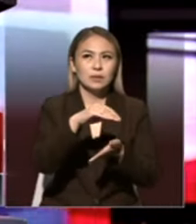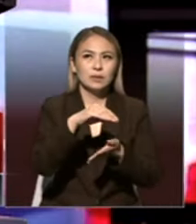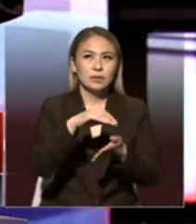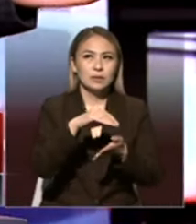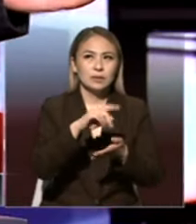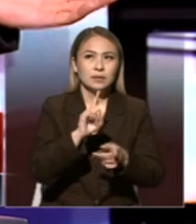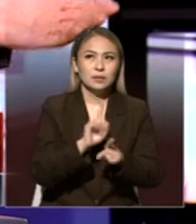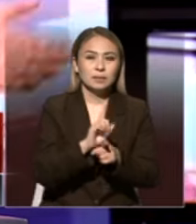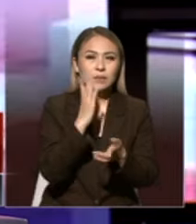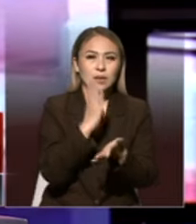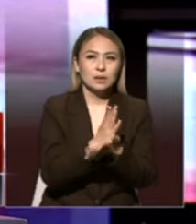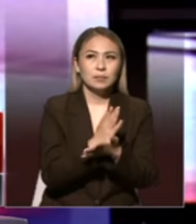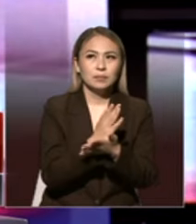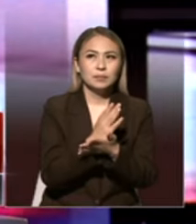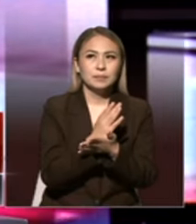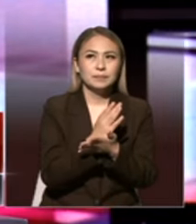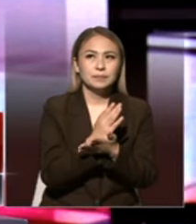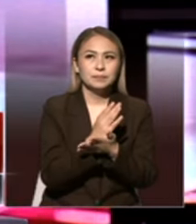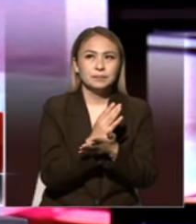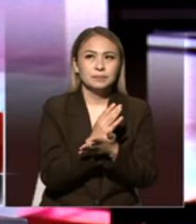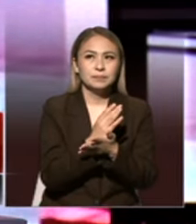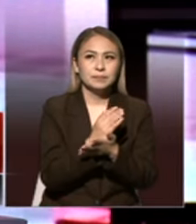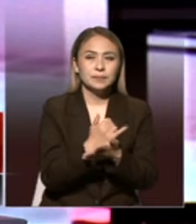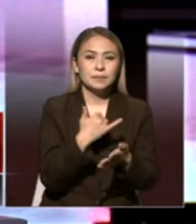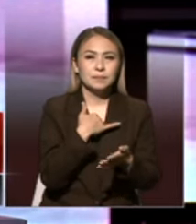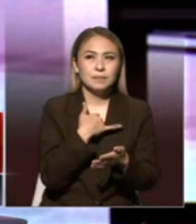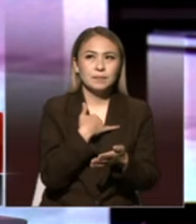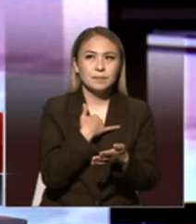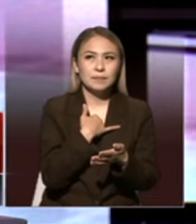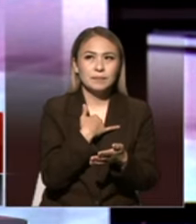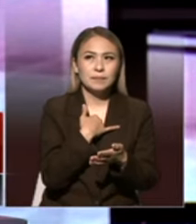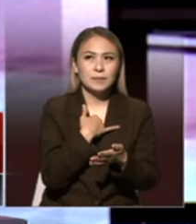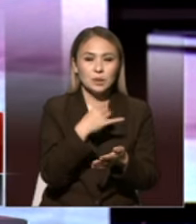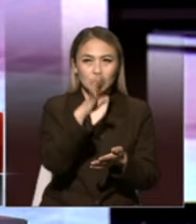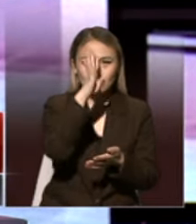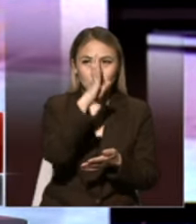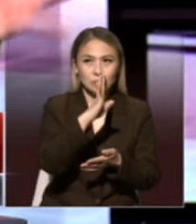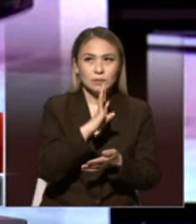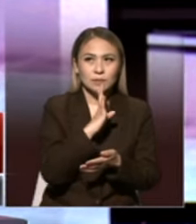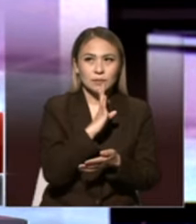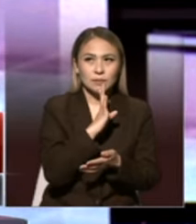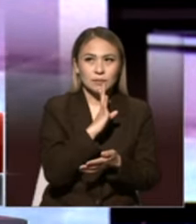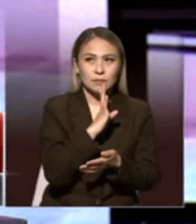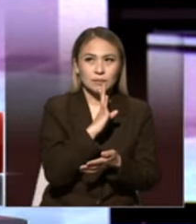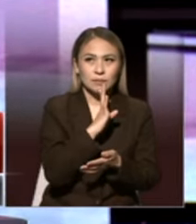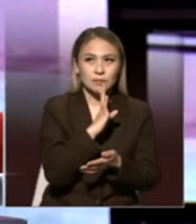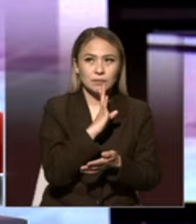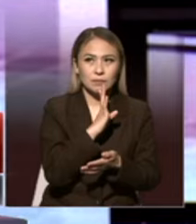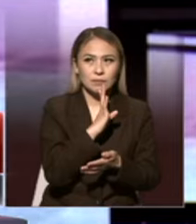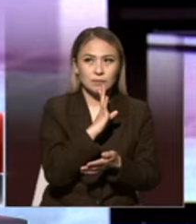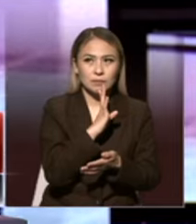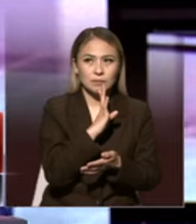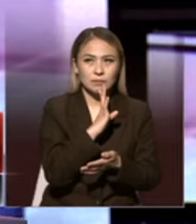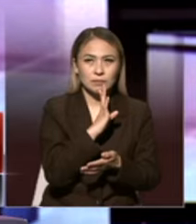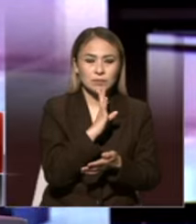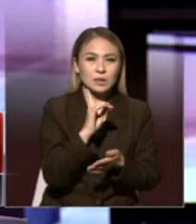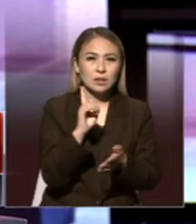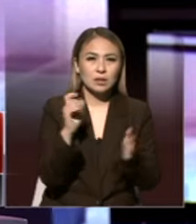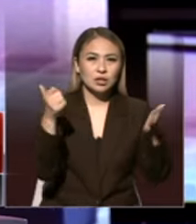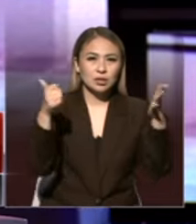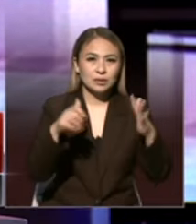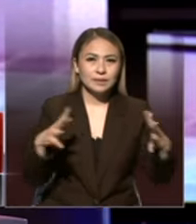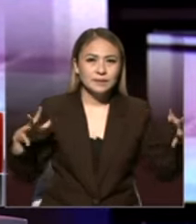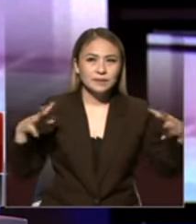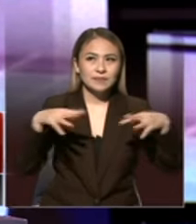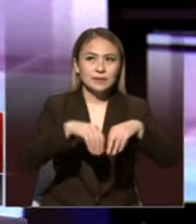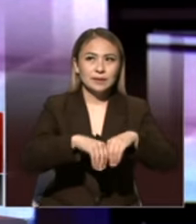доступный ғой, Құдайға шүкір, қазір бар. Бірақ бізде мына 4 ай деген, кәдімгідей 6 ай біз оған сығып кіргізуіміз керек, көрдіңіздер ме?